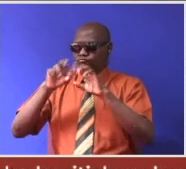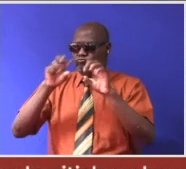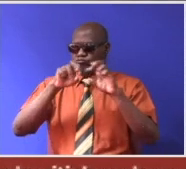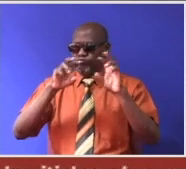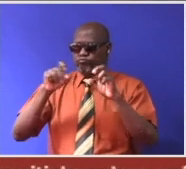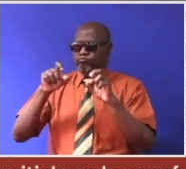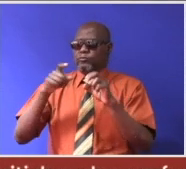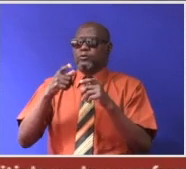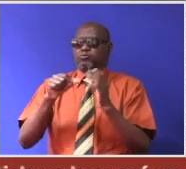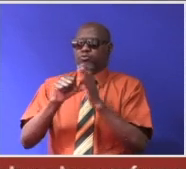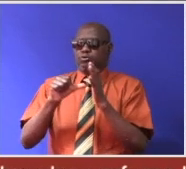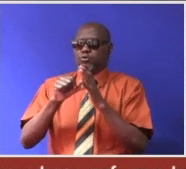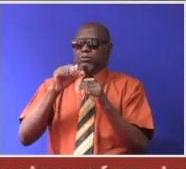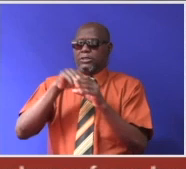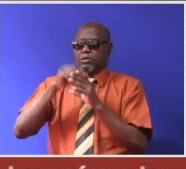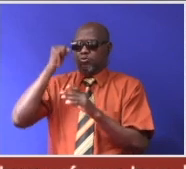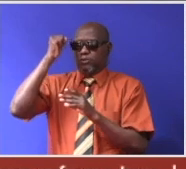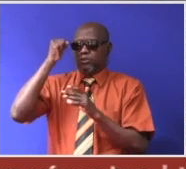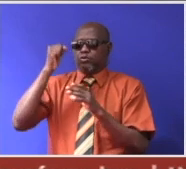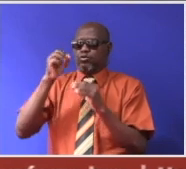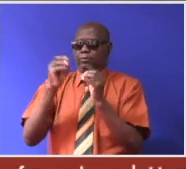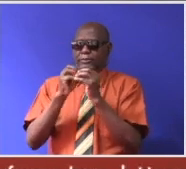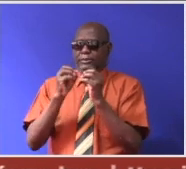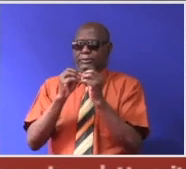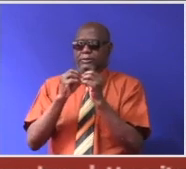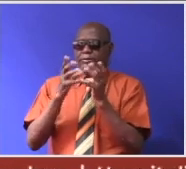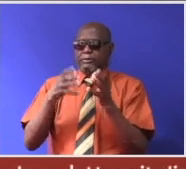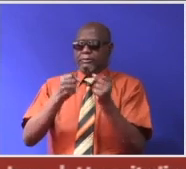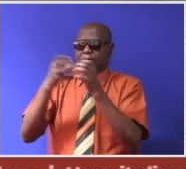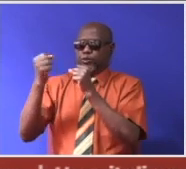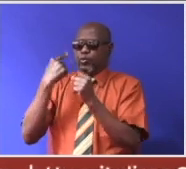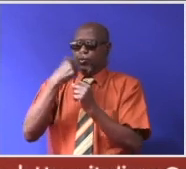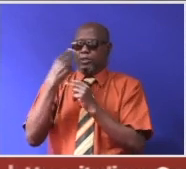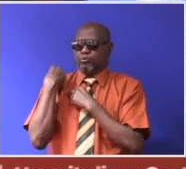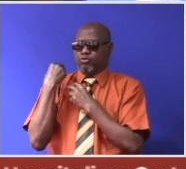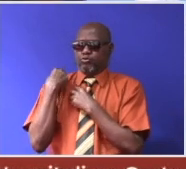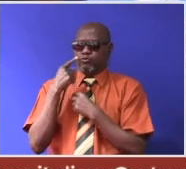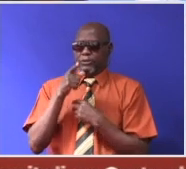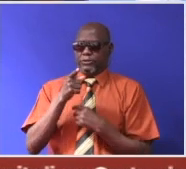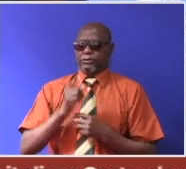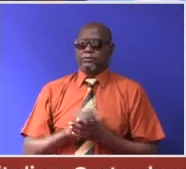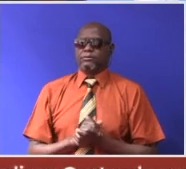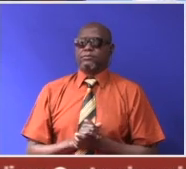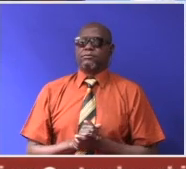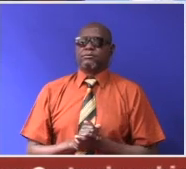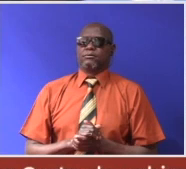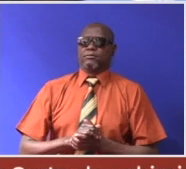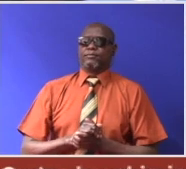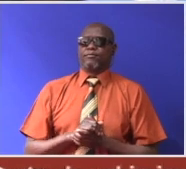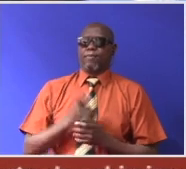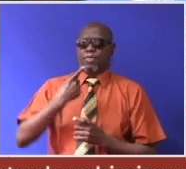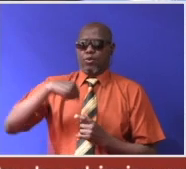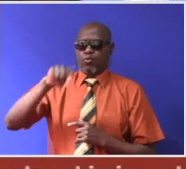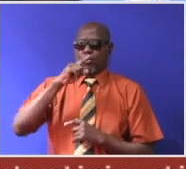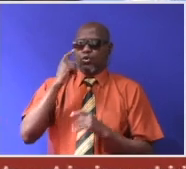ya kisiasa, kukamilisha uchunguzi na kuwakamata wahusika katika kaunti hiyo. We have noticed with